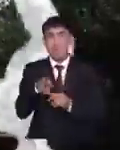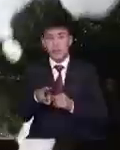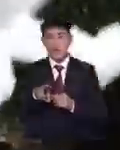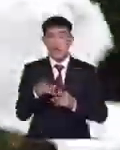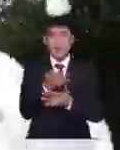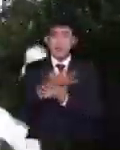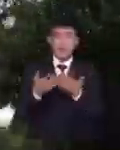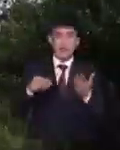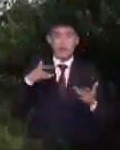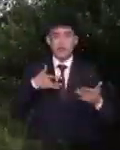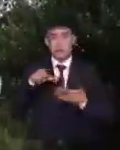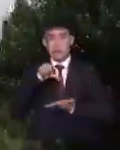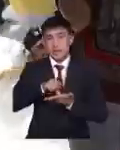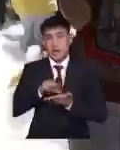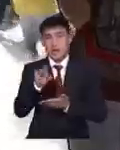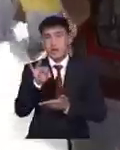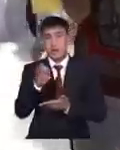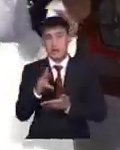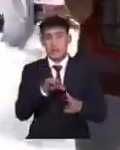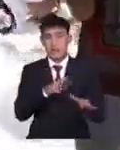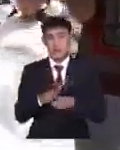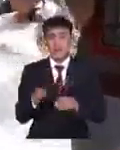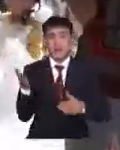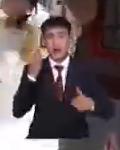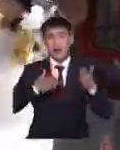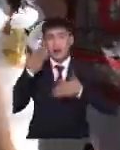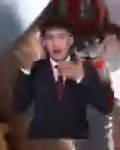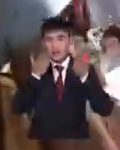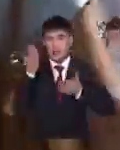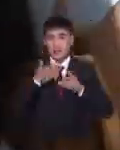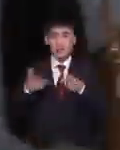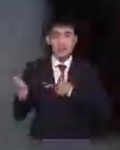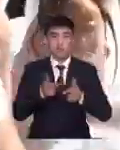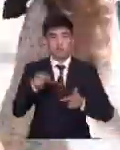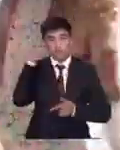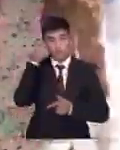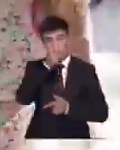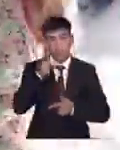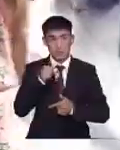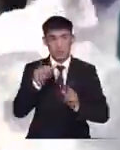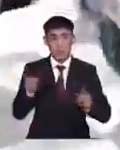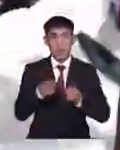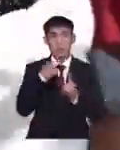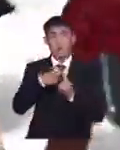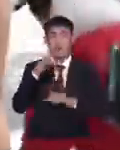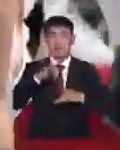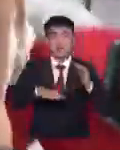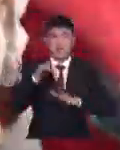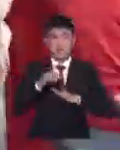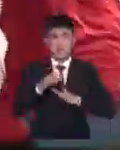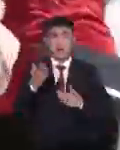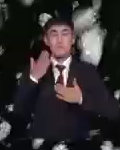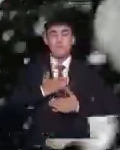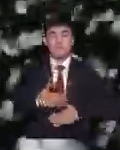и развлекательные выступления аниматоров. Эти мероприятия добавили радости и веселья в подготовку к учебному году, создав положительное настроение и